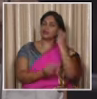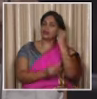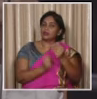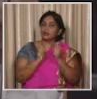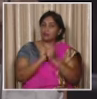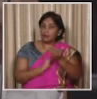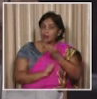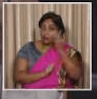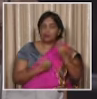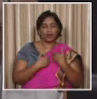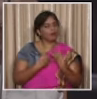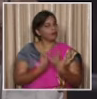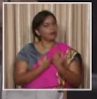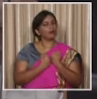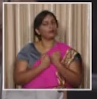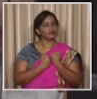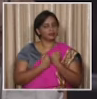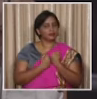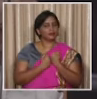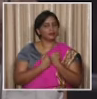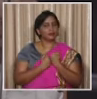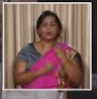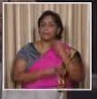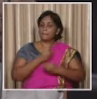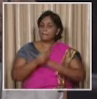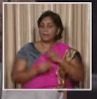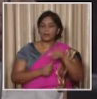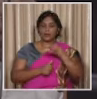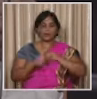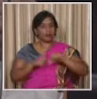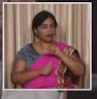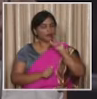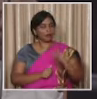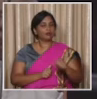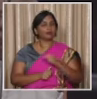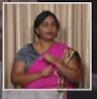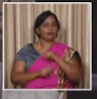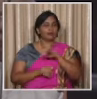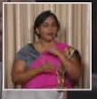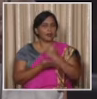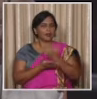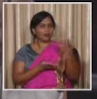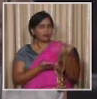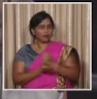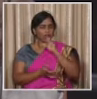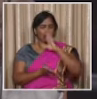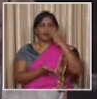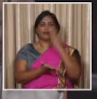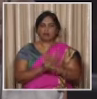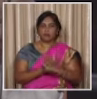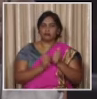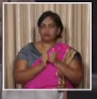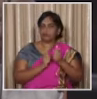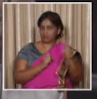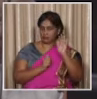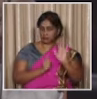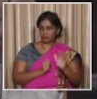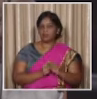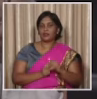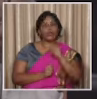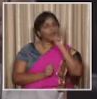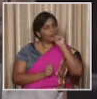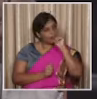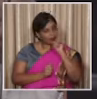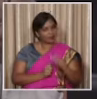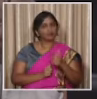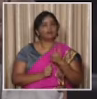හැකියාව අපට ලැබෙනවා. ව්‍යාපාර ආයතන සඳහා පරාටේ නීති අත්විඳීමට අප පියවර ගත්තා. ඇත්ත